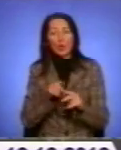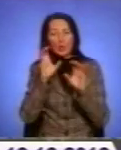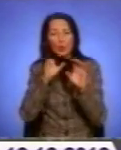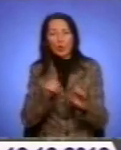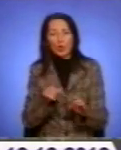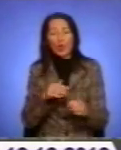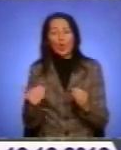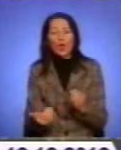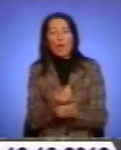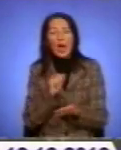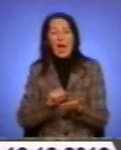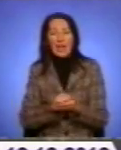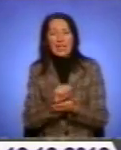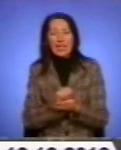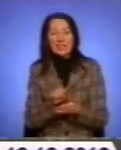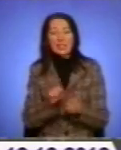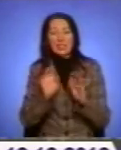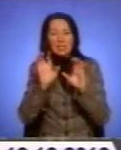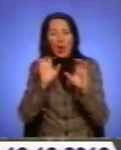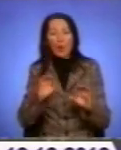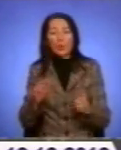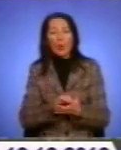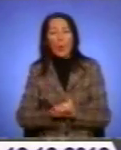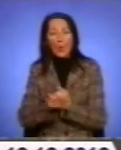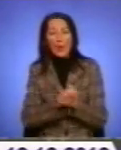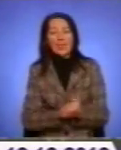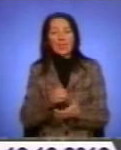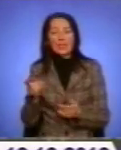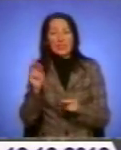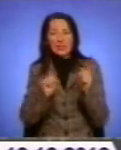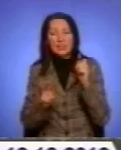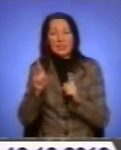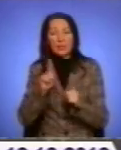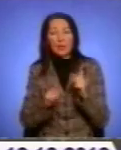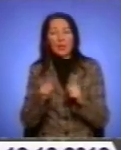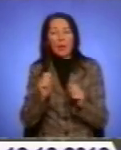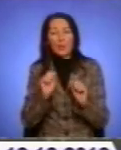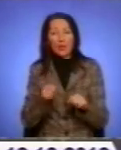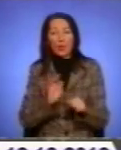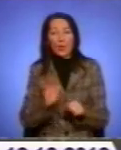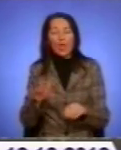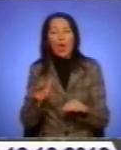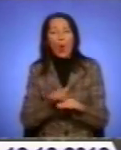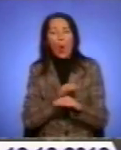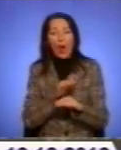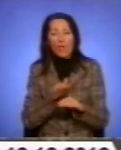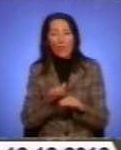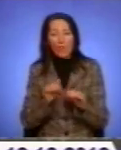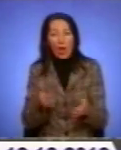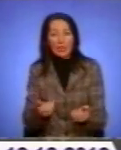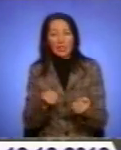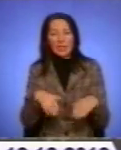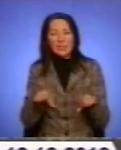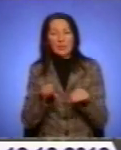нова редакція чи закон про мирні зібрання може бути ухвалений спільно з Верховною Радою